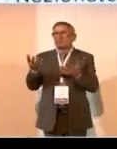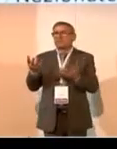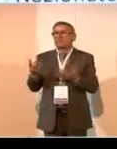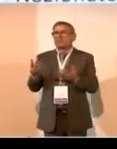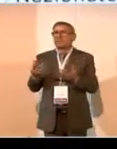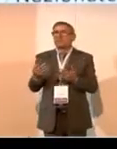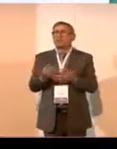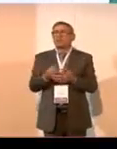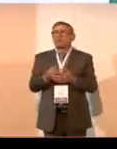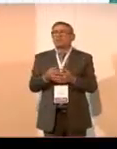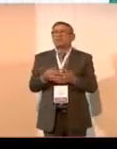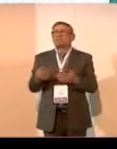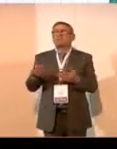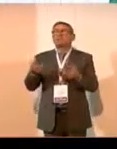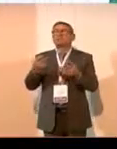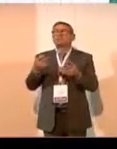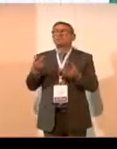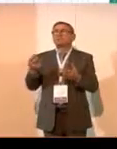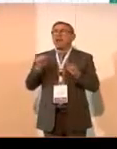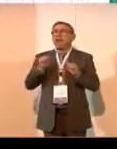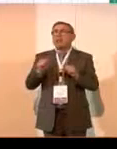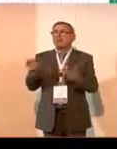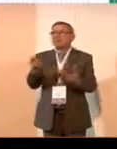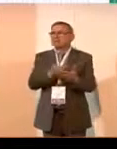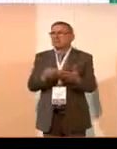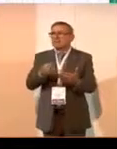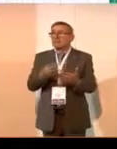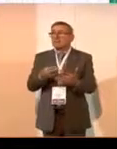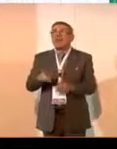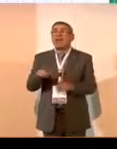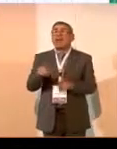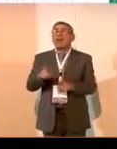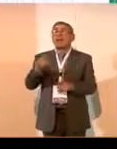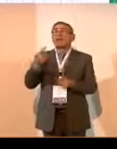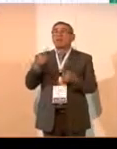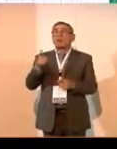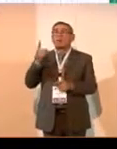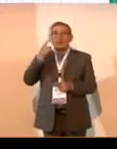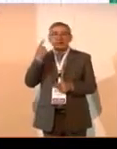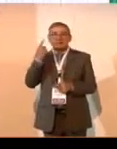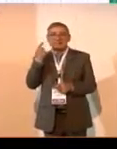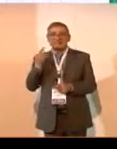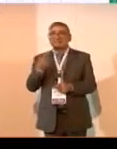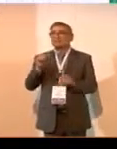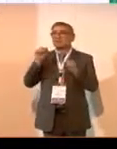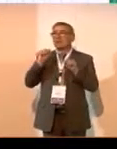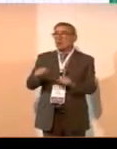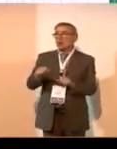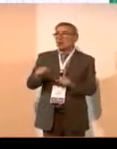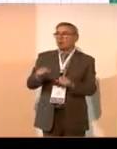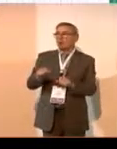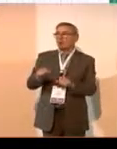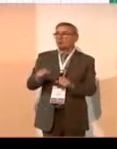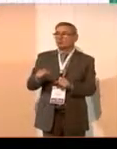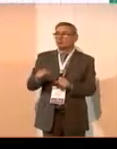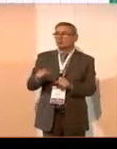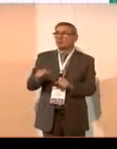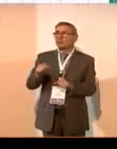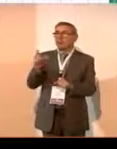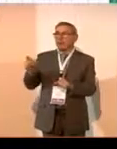antisistema, contro le politiche xenofobe e razziste, che sempre più stanno diventando forti,